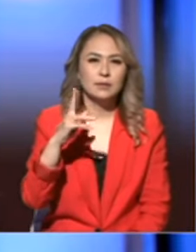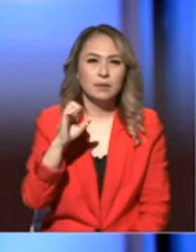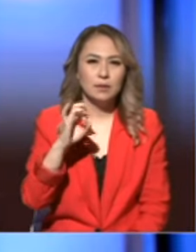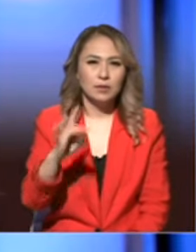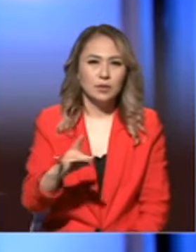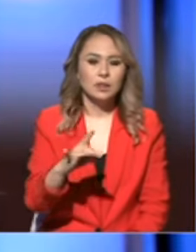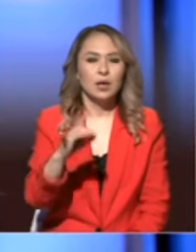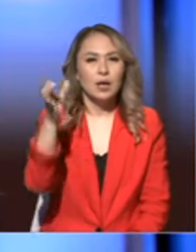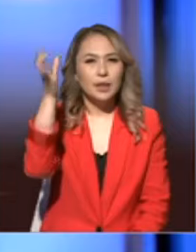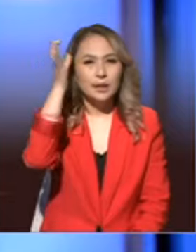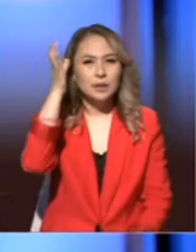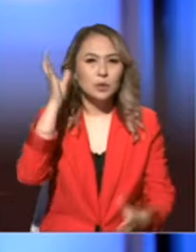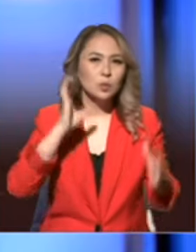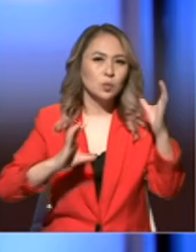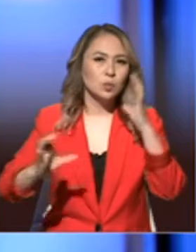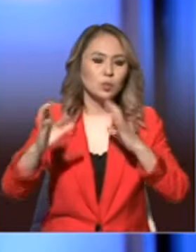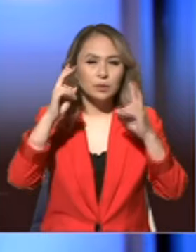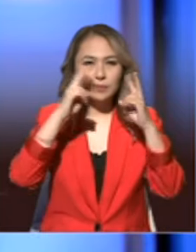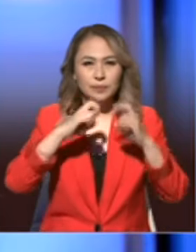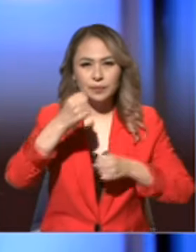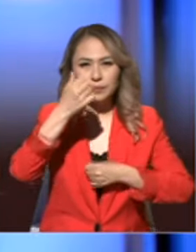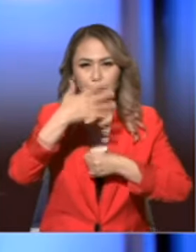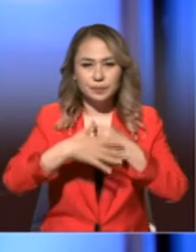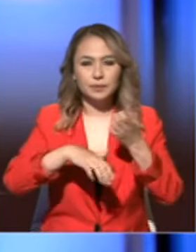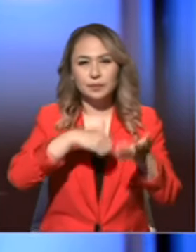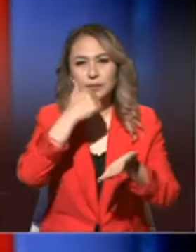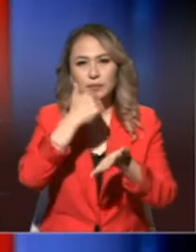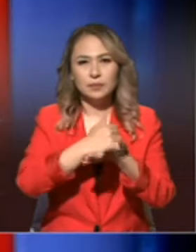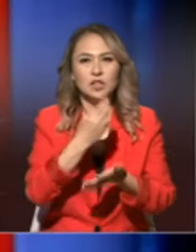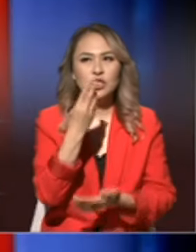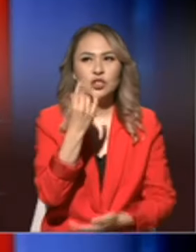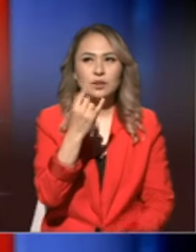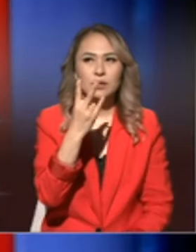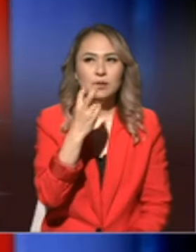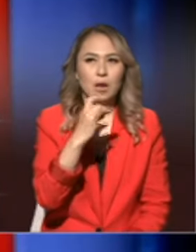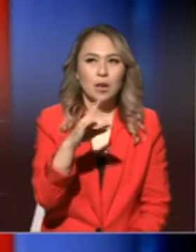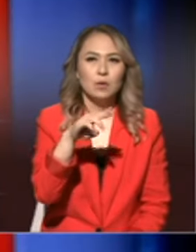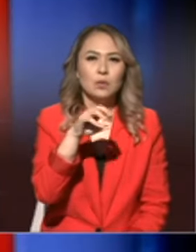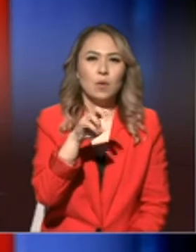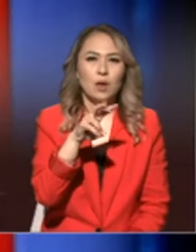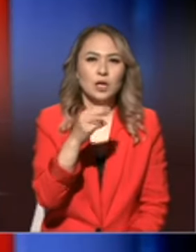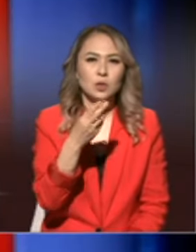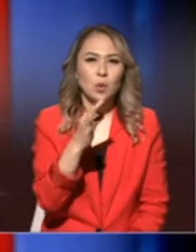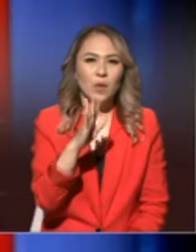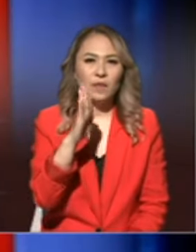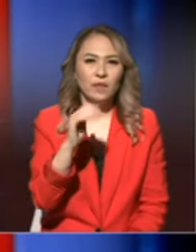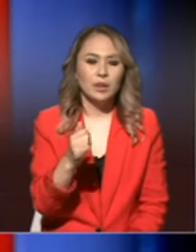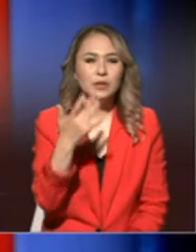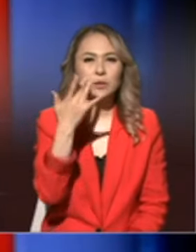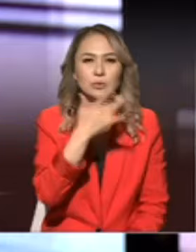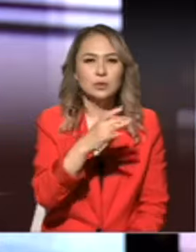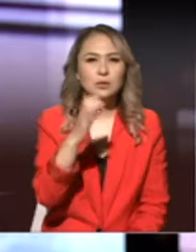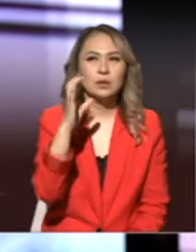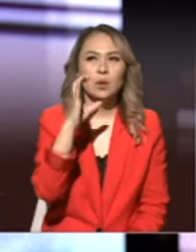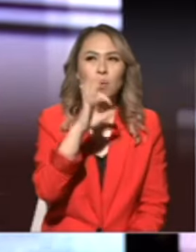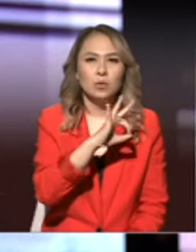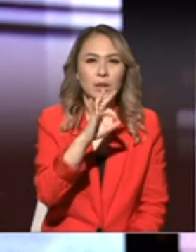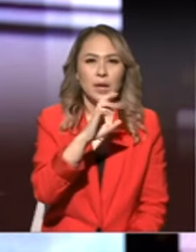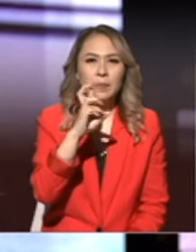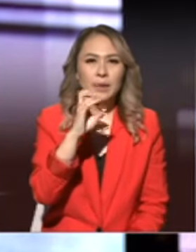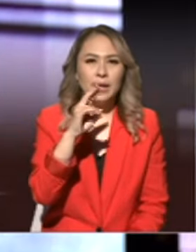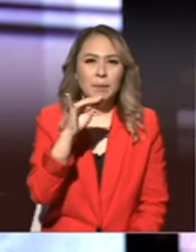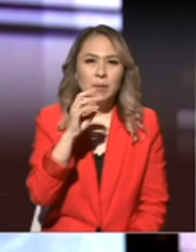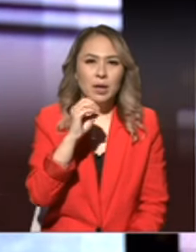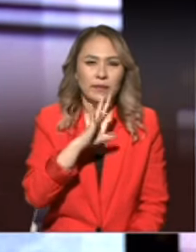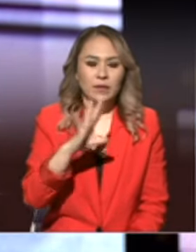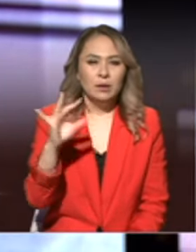экономикалық зерттеулер институты өңірлік зерттеулер орталығының бас сарапшысы Шынар Төлешова, саясаттанушы Олжас Беркімбаев